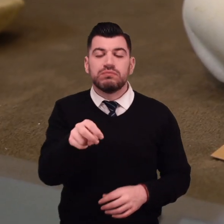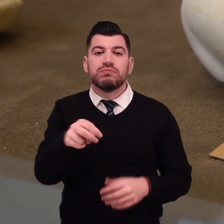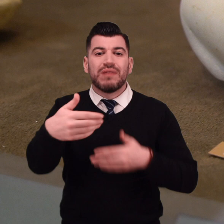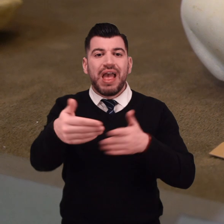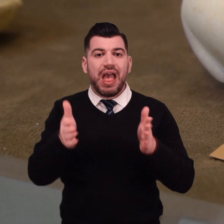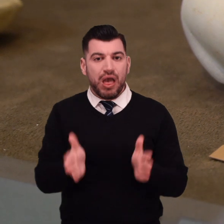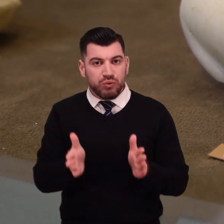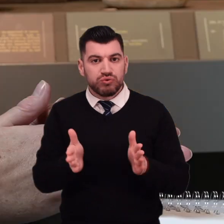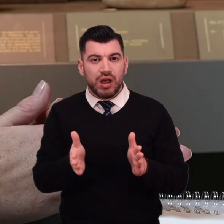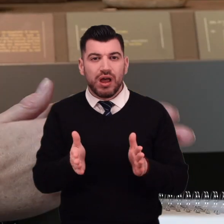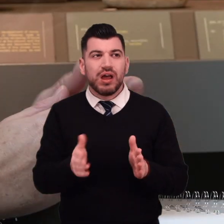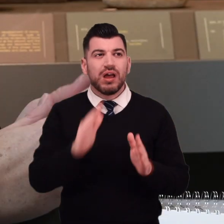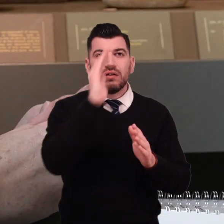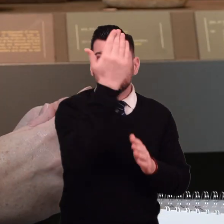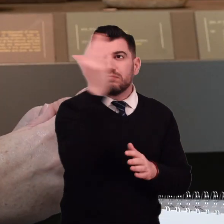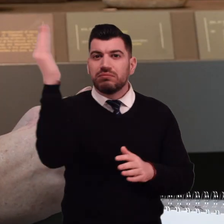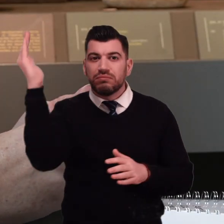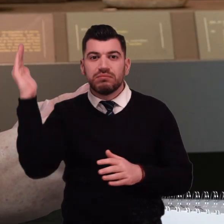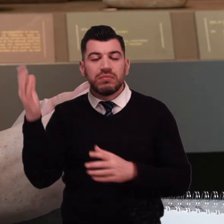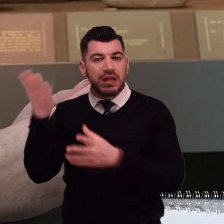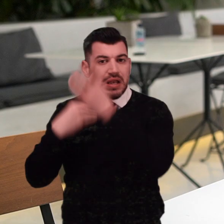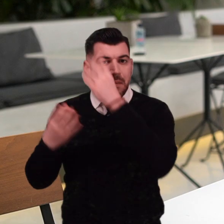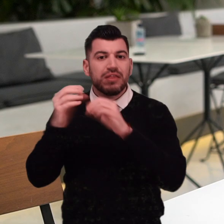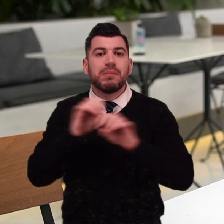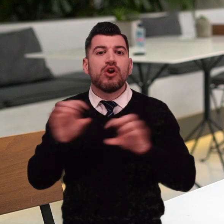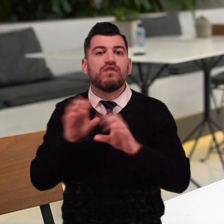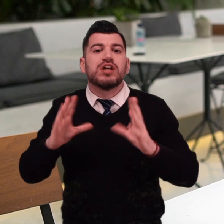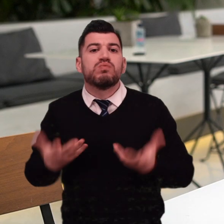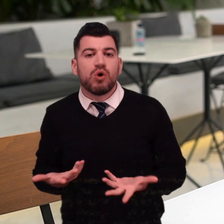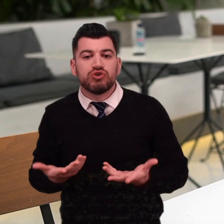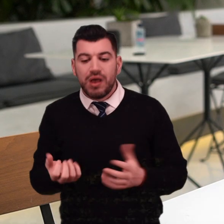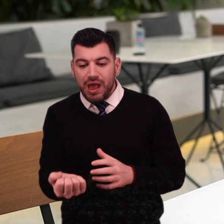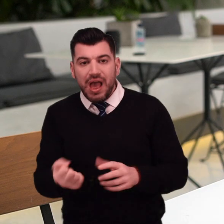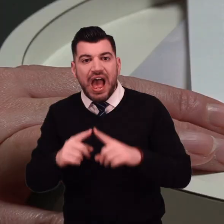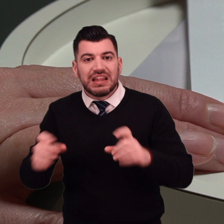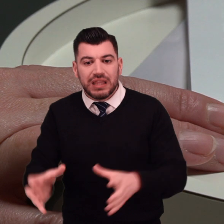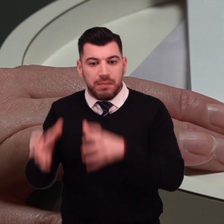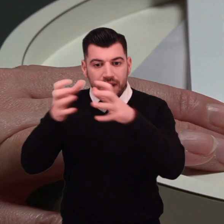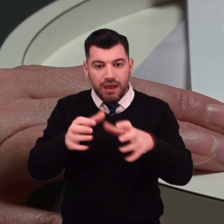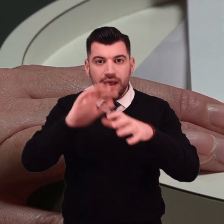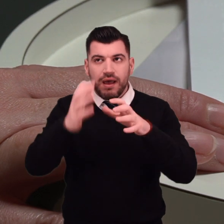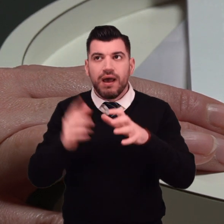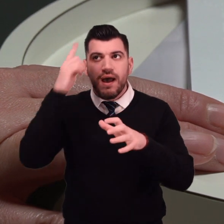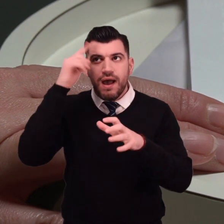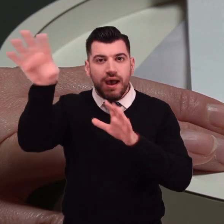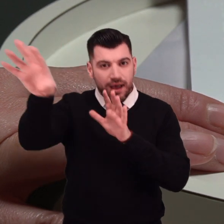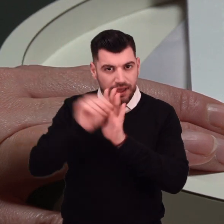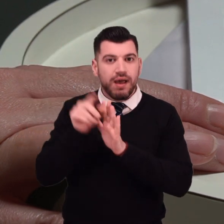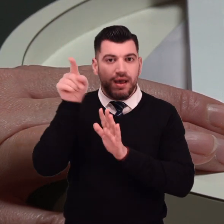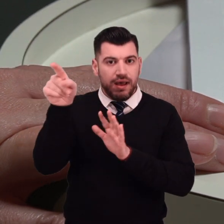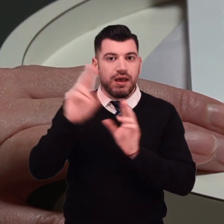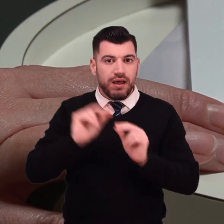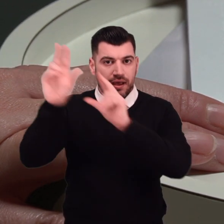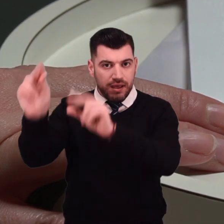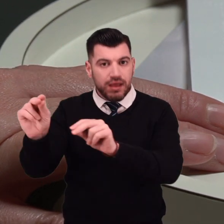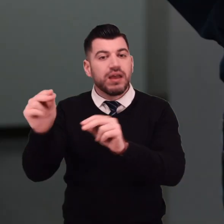πληροφορίες για τα εκθέματα, αγγίζοντας πιστά αντίγραφα, διαβάζοντας κείμενα σε γραφή Braille ή ακούγοντας